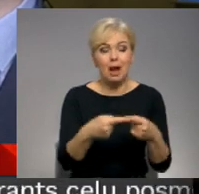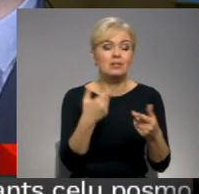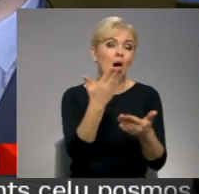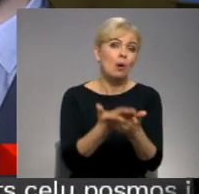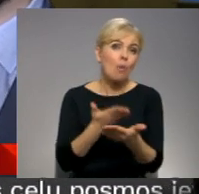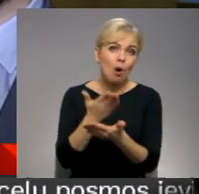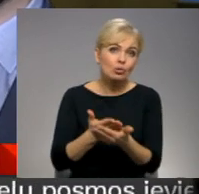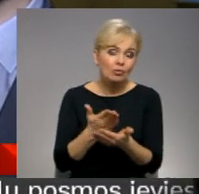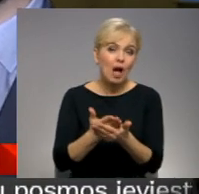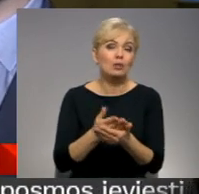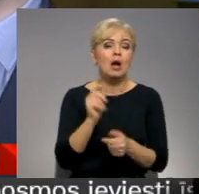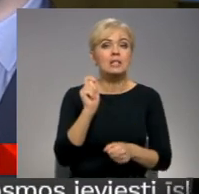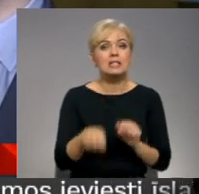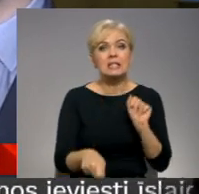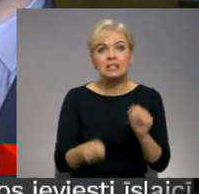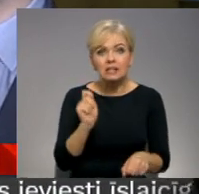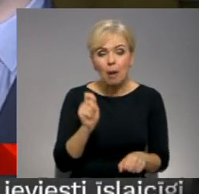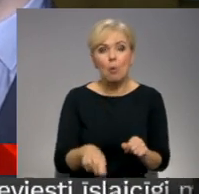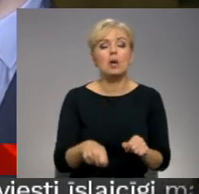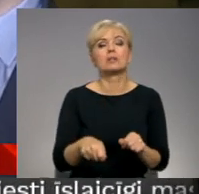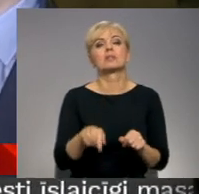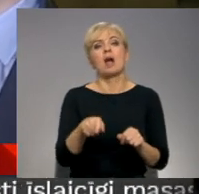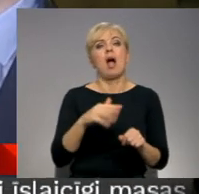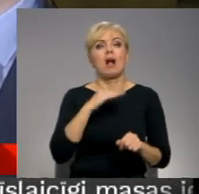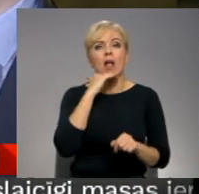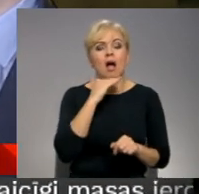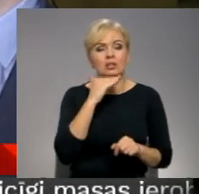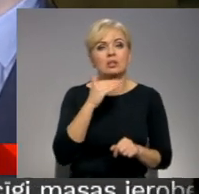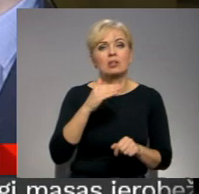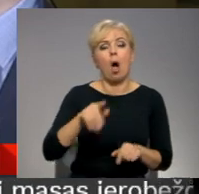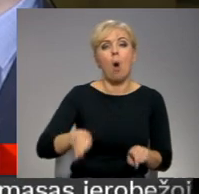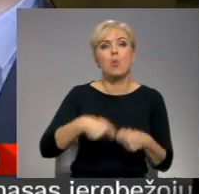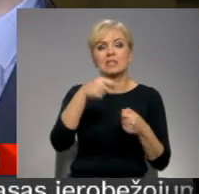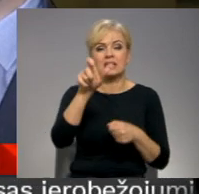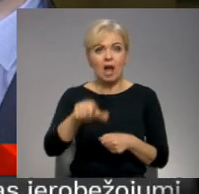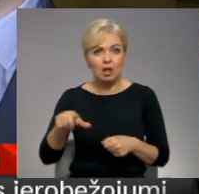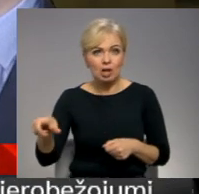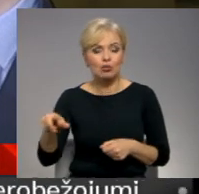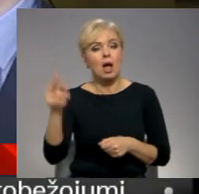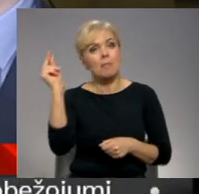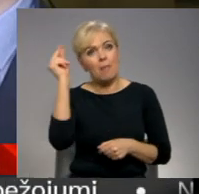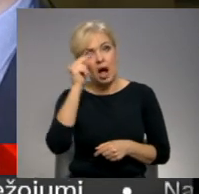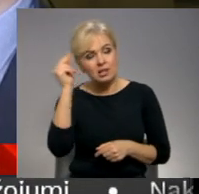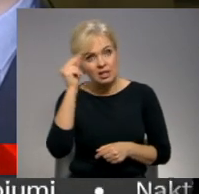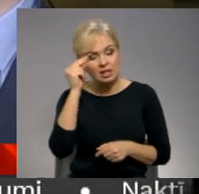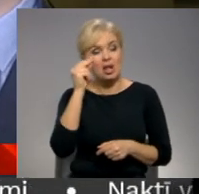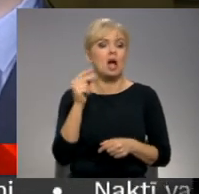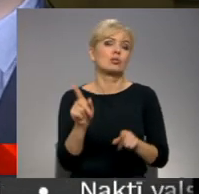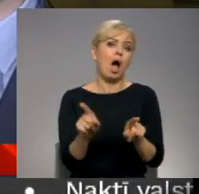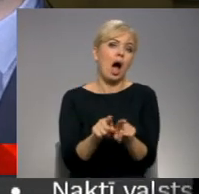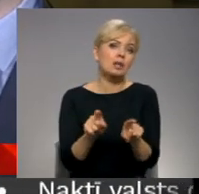motivēt arī sitam instrumentu spēles klases, audzēkņus mācīties